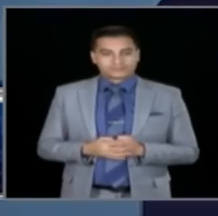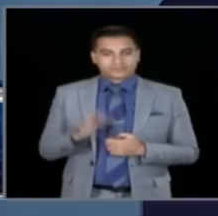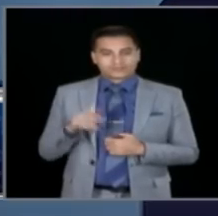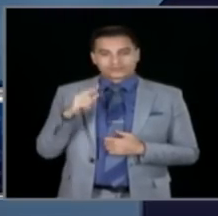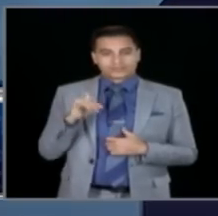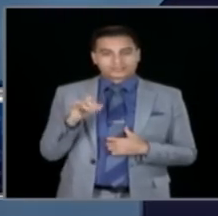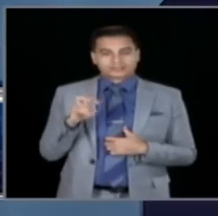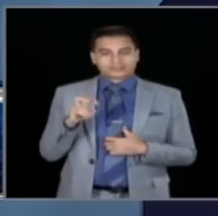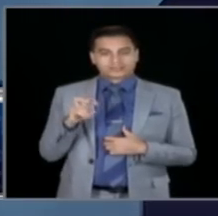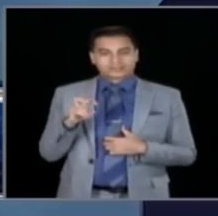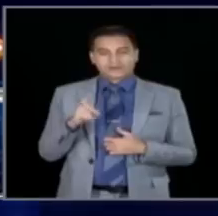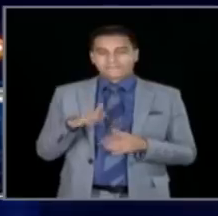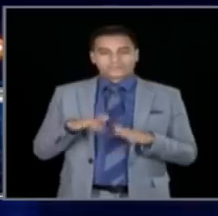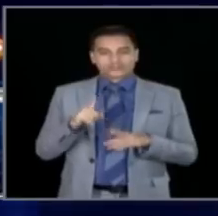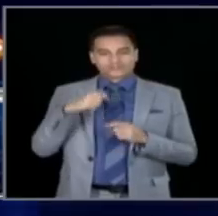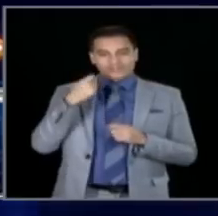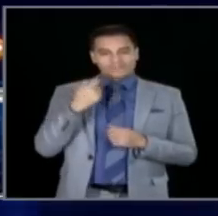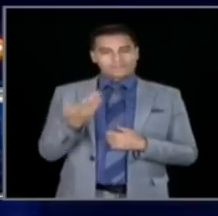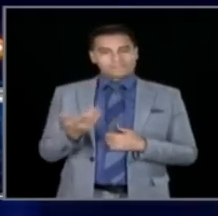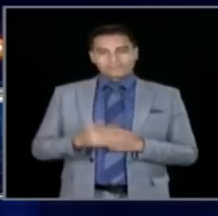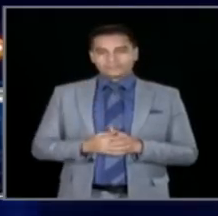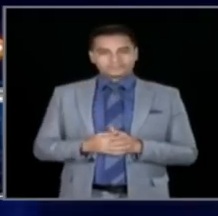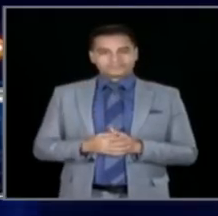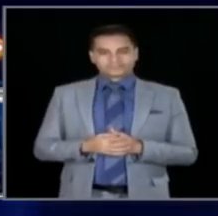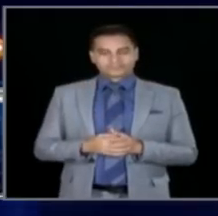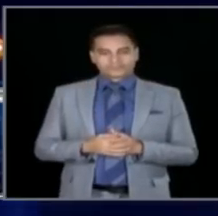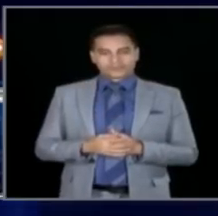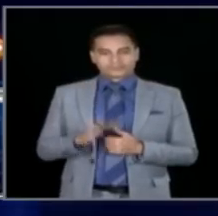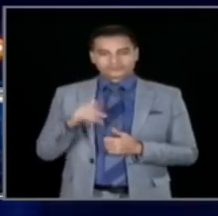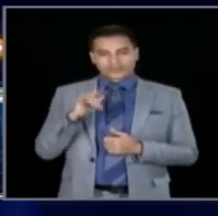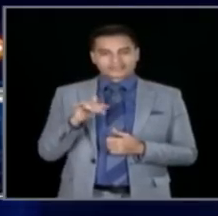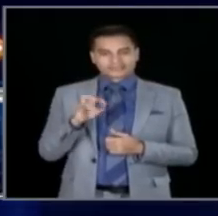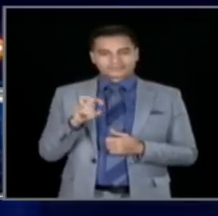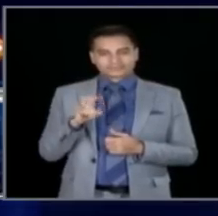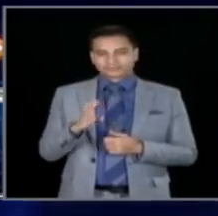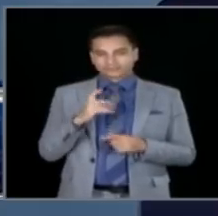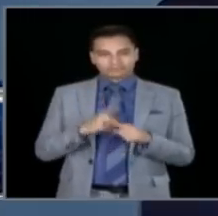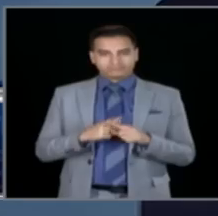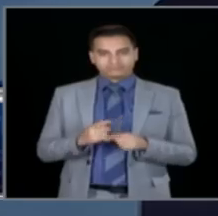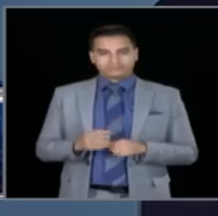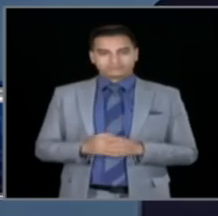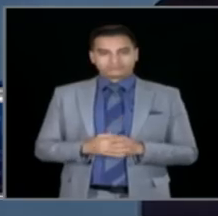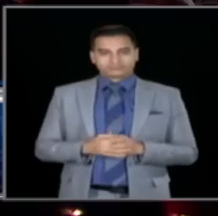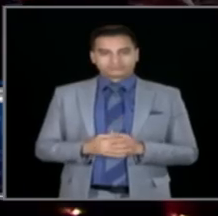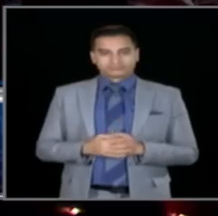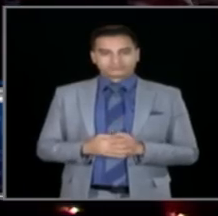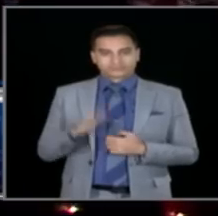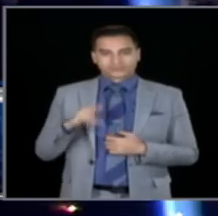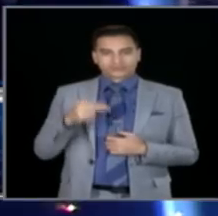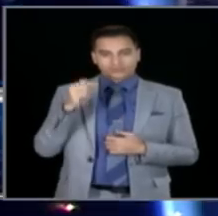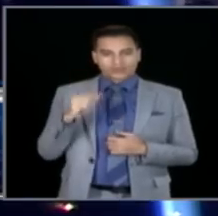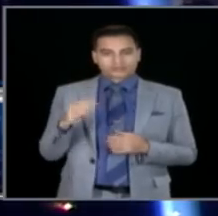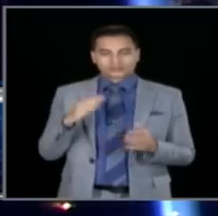شادية. شادية ما كانتش في الفيلم. شادية إجابة خاطئة. سعاد حسني.